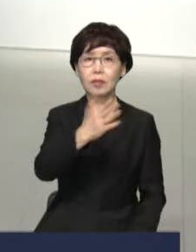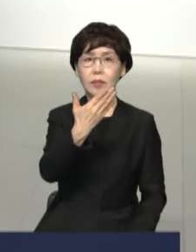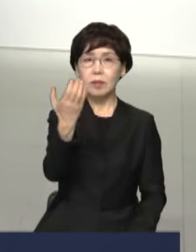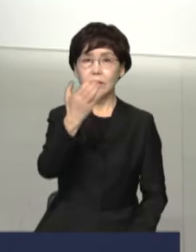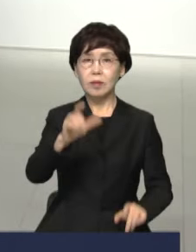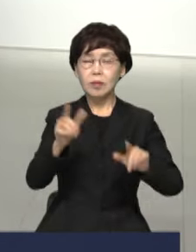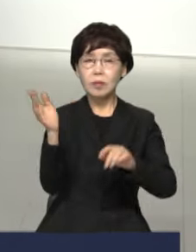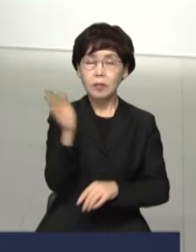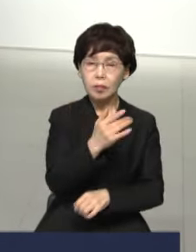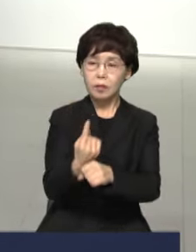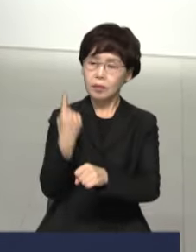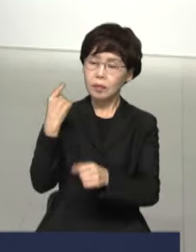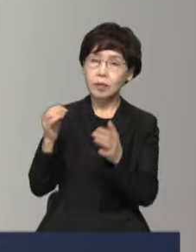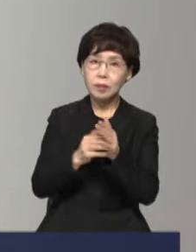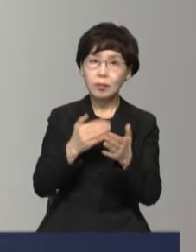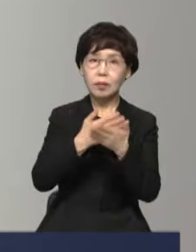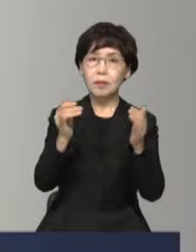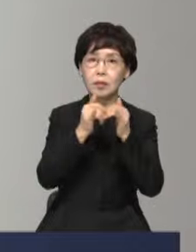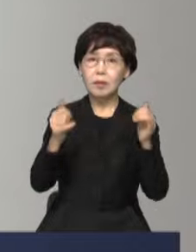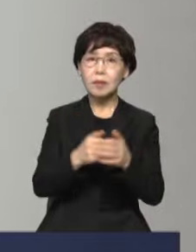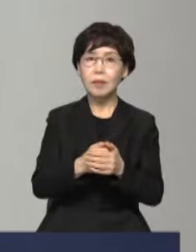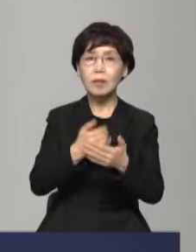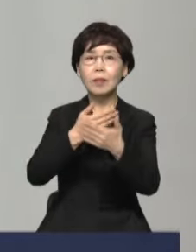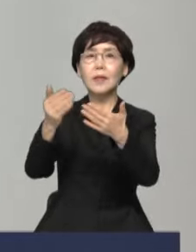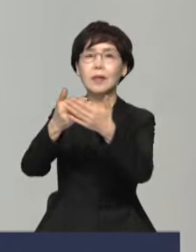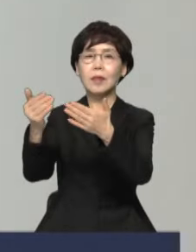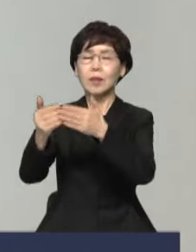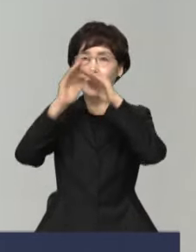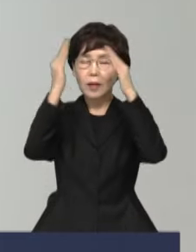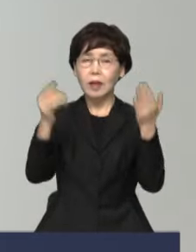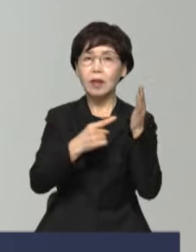1990년대부터 지난해까지 작가의 회화 세계를 아우르는